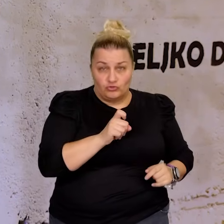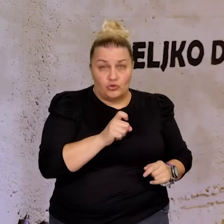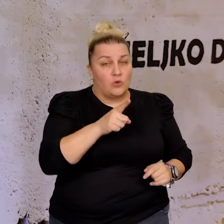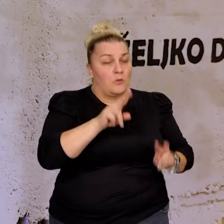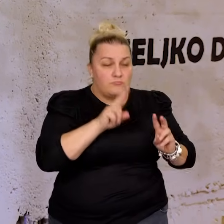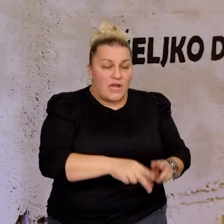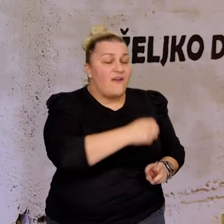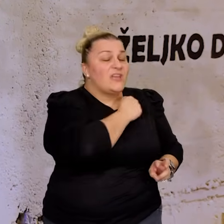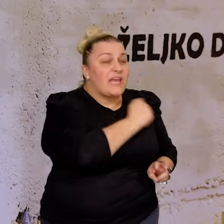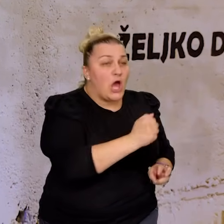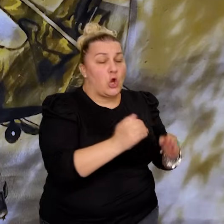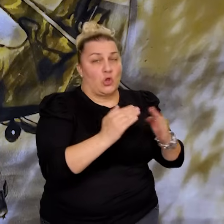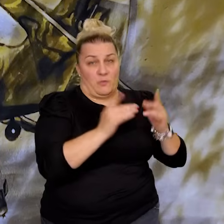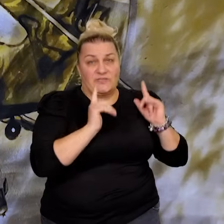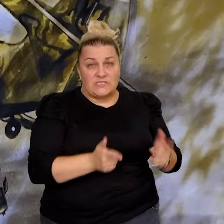jednostavno,